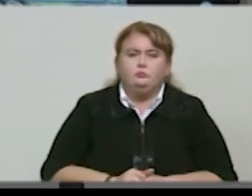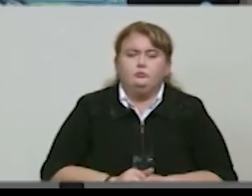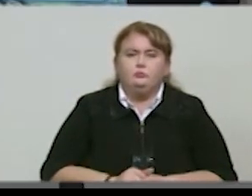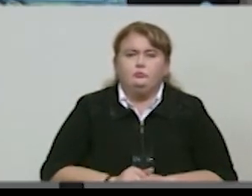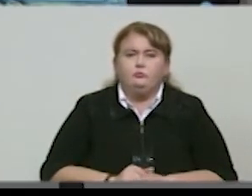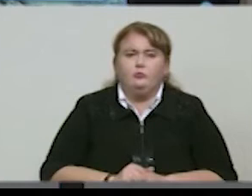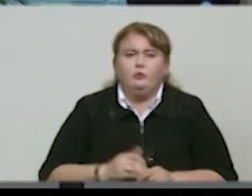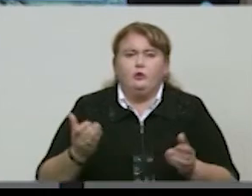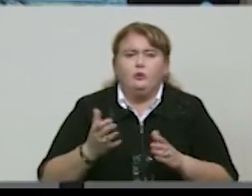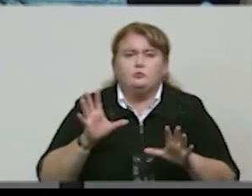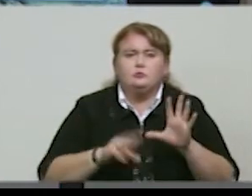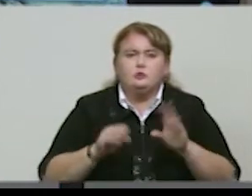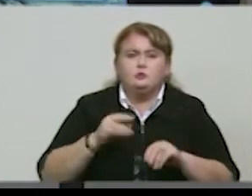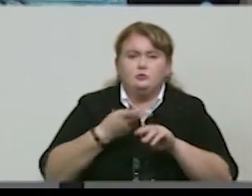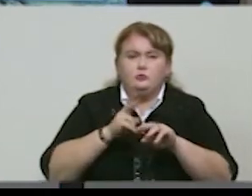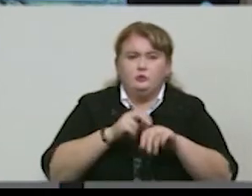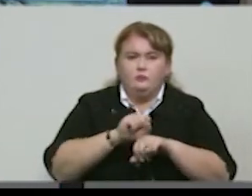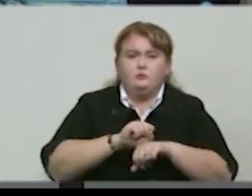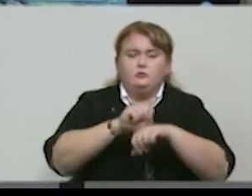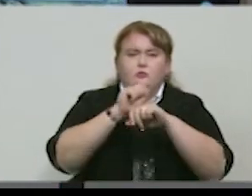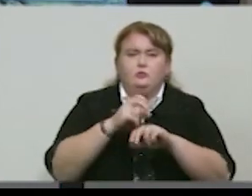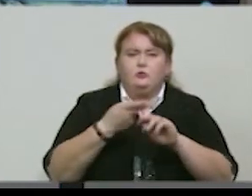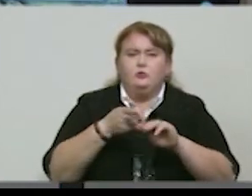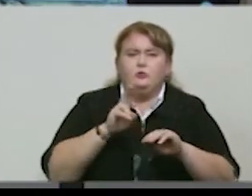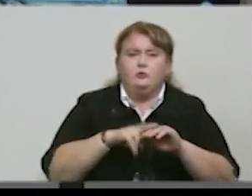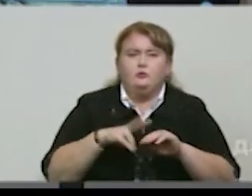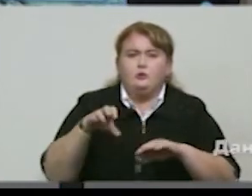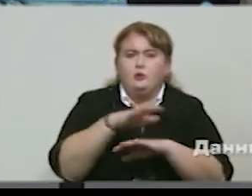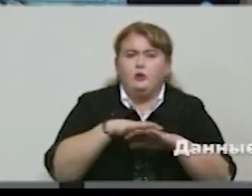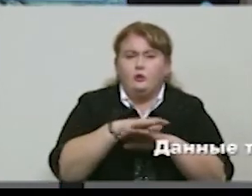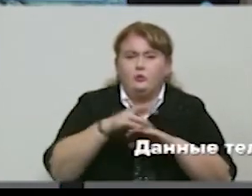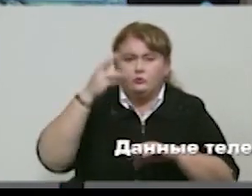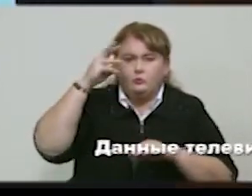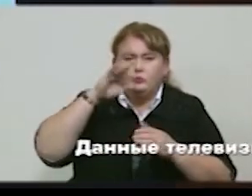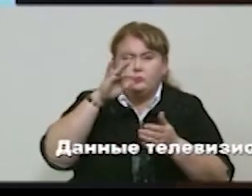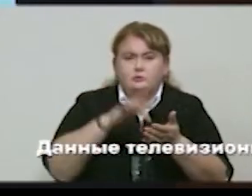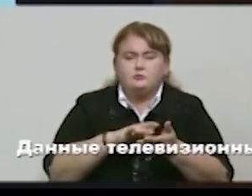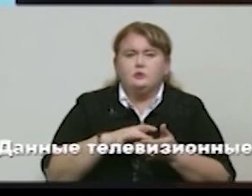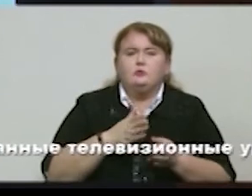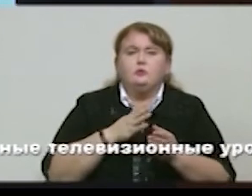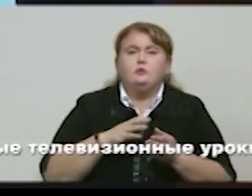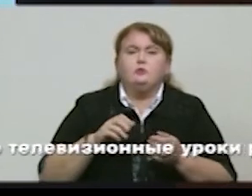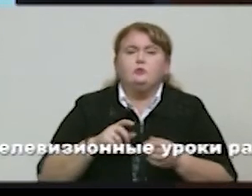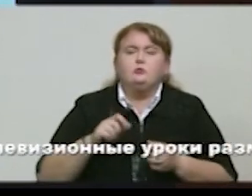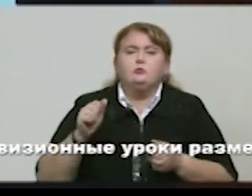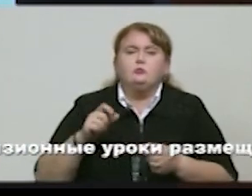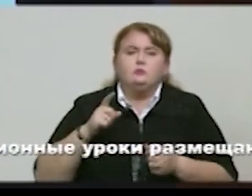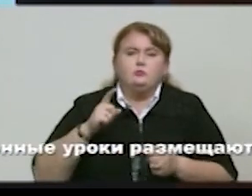Каково же значение этого восстания? Это народы Туркестана добивались